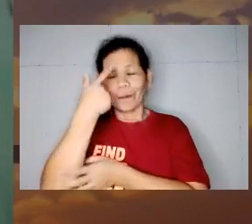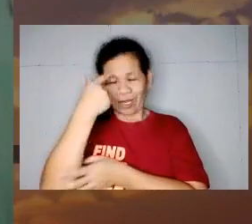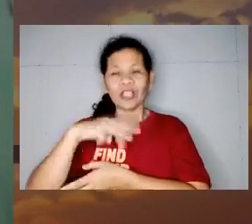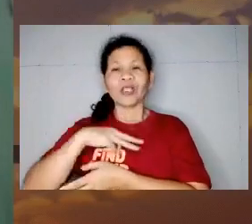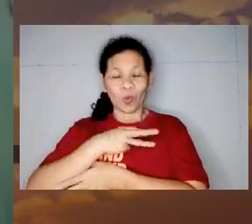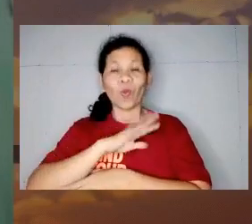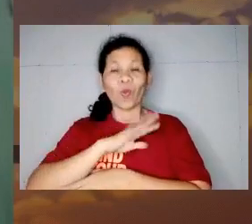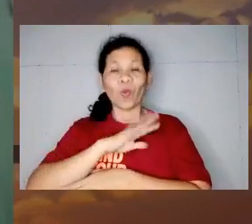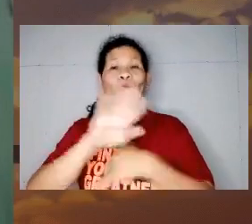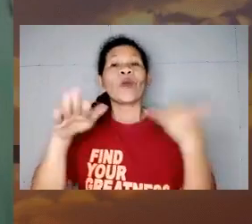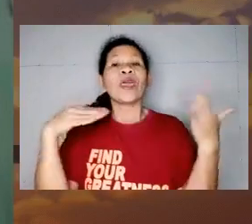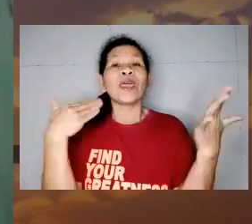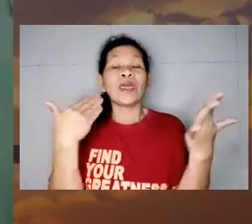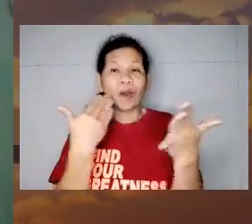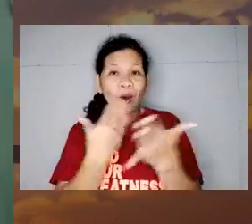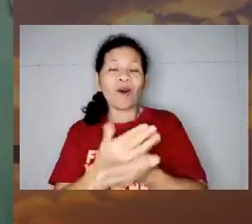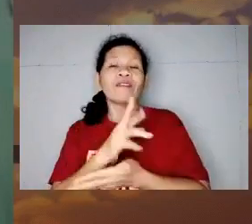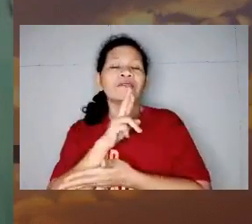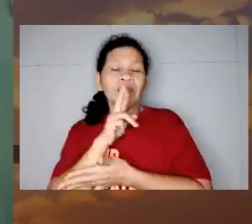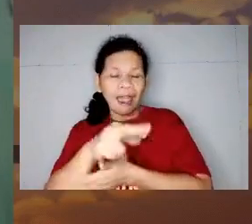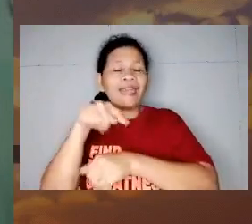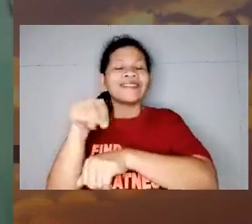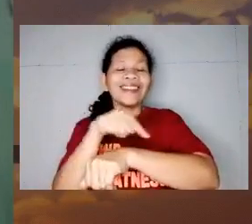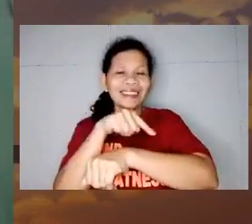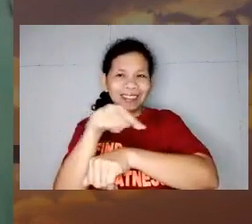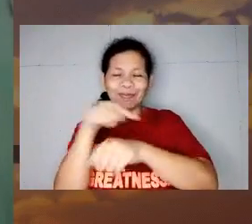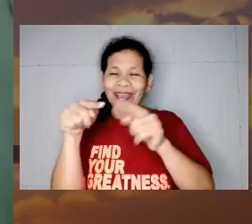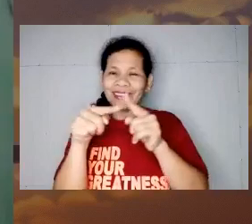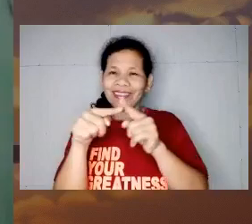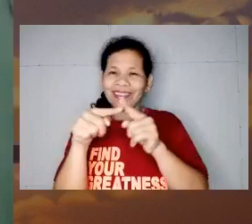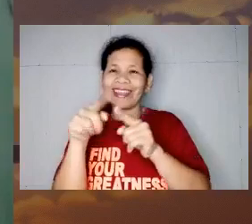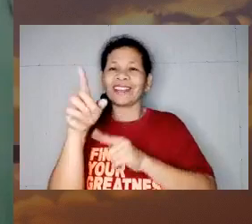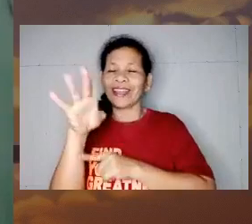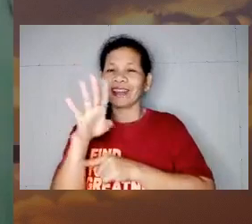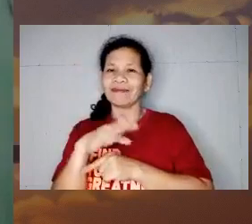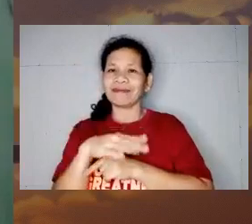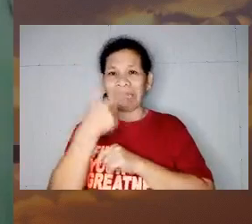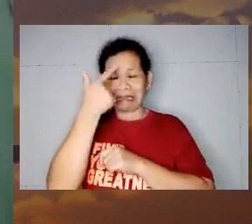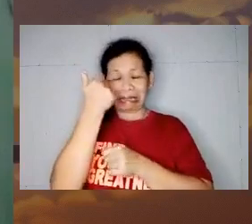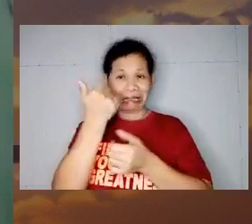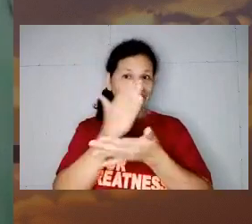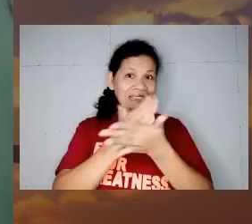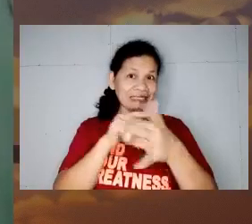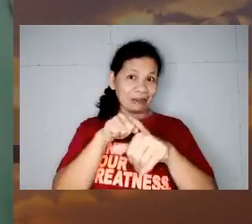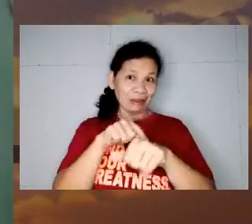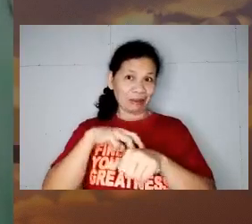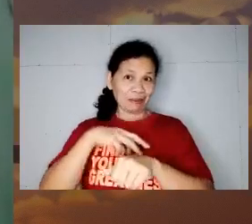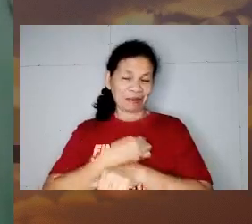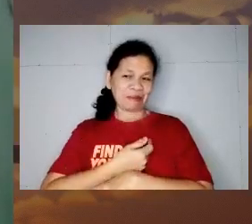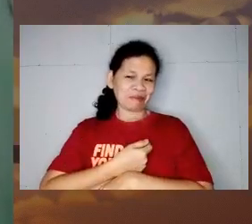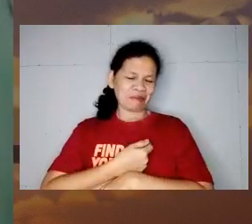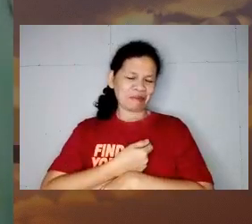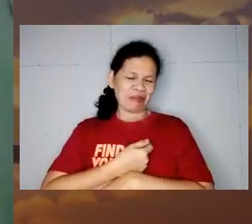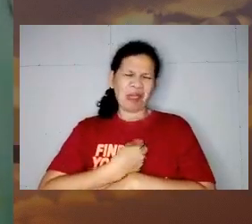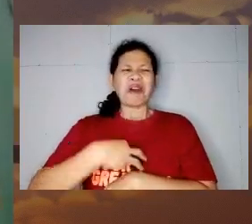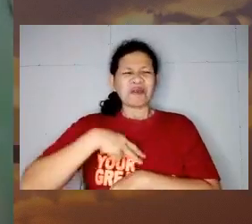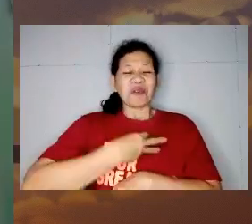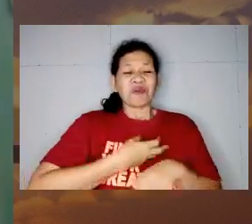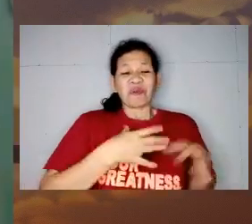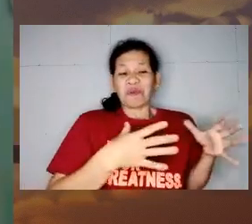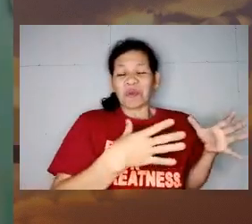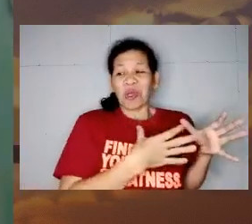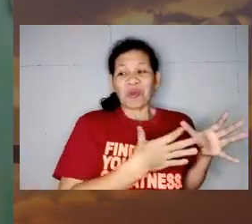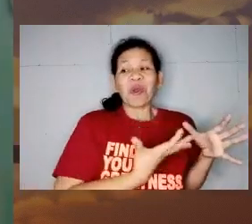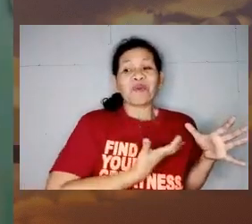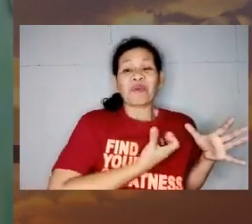Napakahalaga. Minsan kasi nagsasabi tayo na ay kami lang yon, para lang sa amin